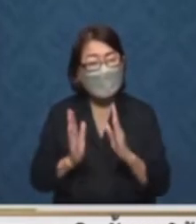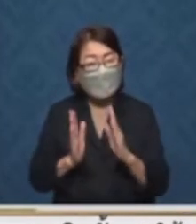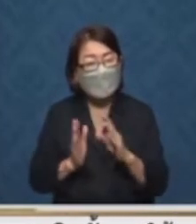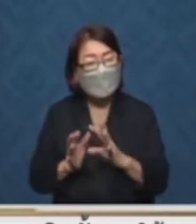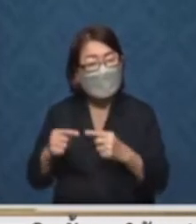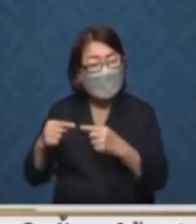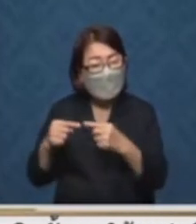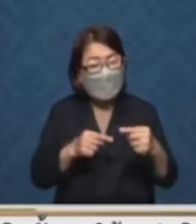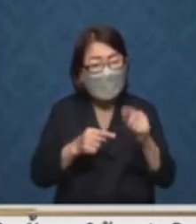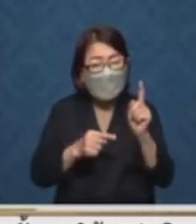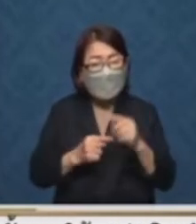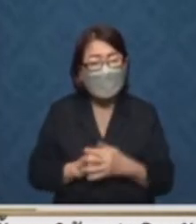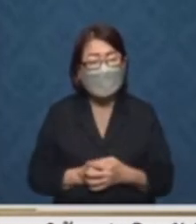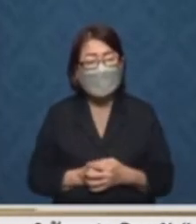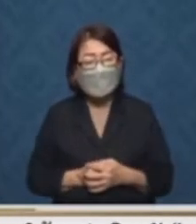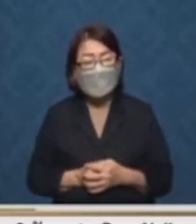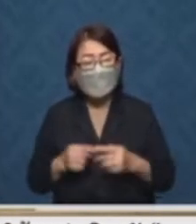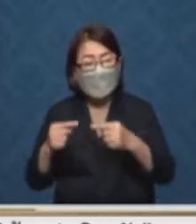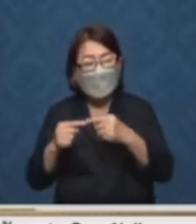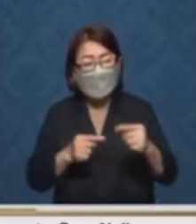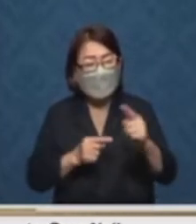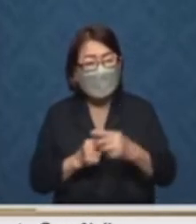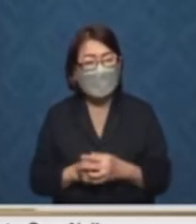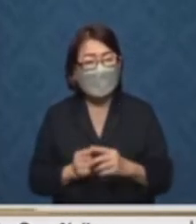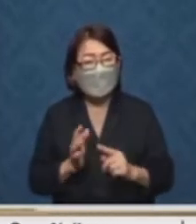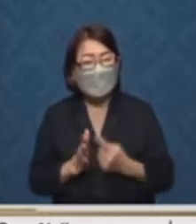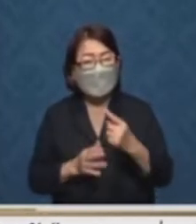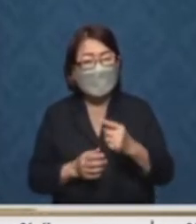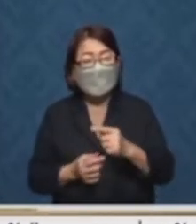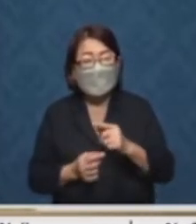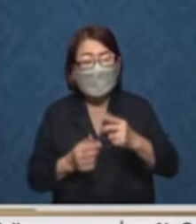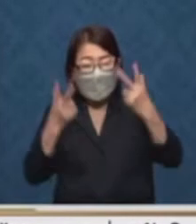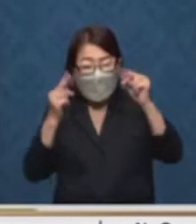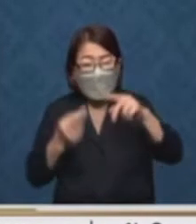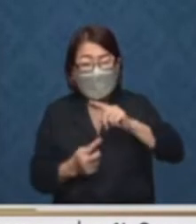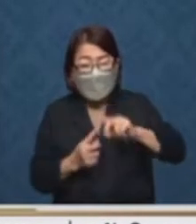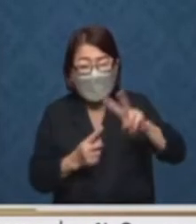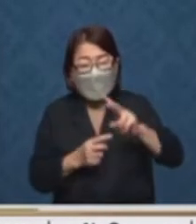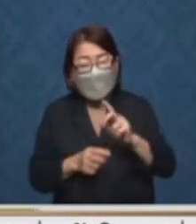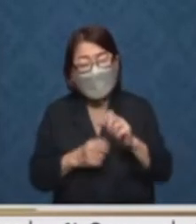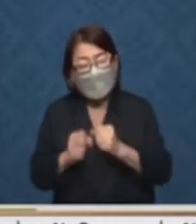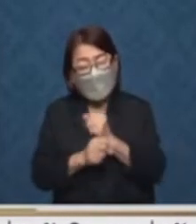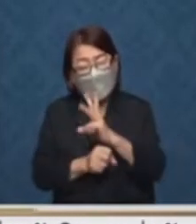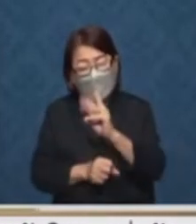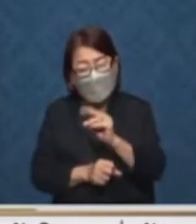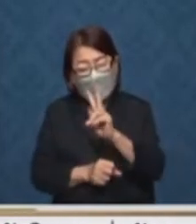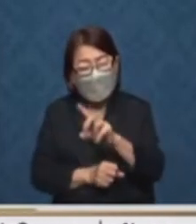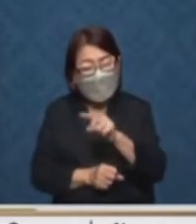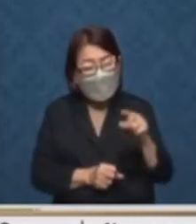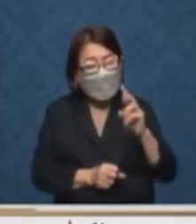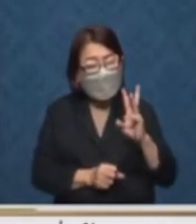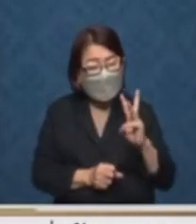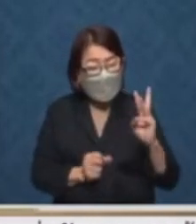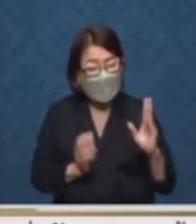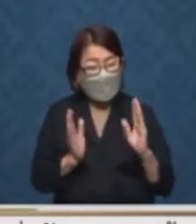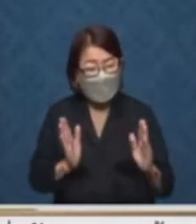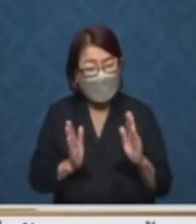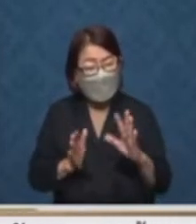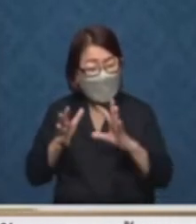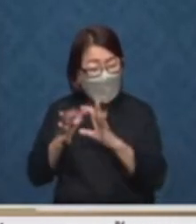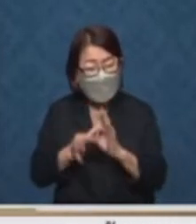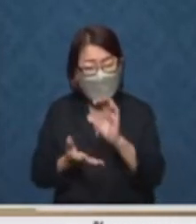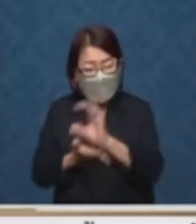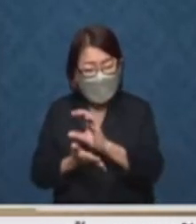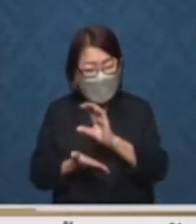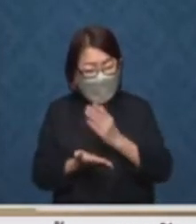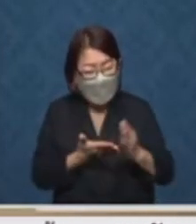กพันครับเริ่มนะครับประยุทธ์2เนี่ยตั้งแต่ปี62มาถึง66ครับที่ท่านผูกพันงบประมาณเนี่ยโครง